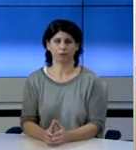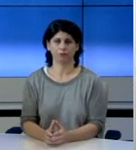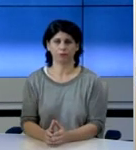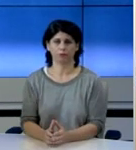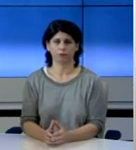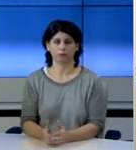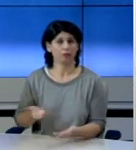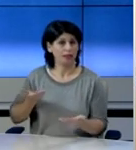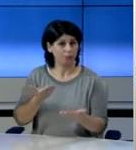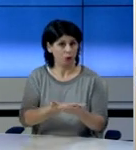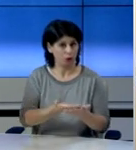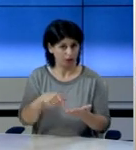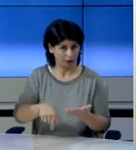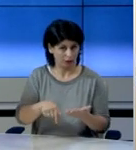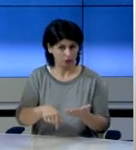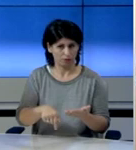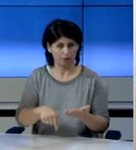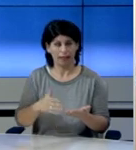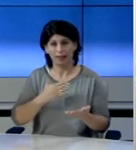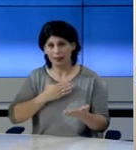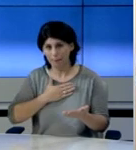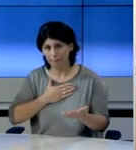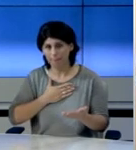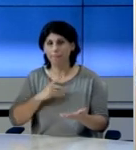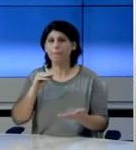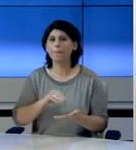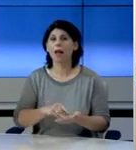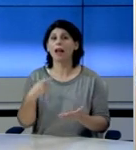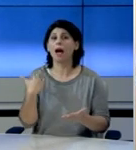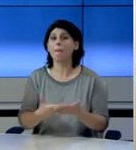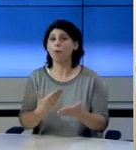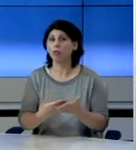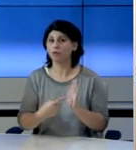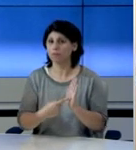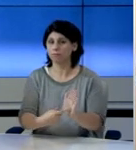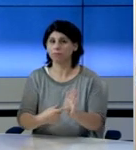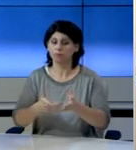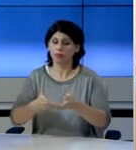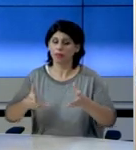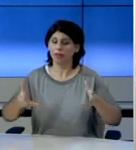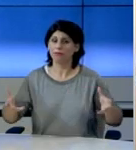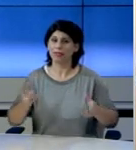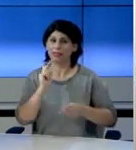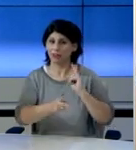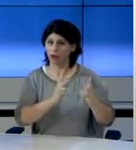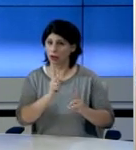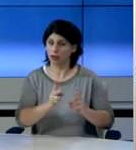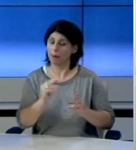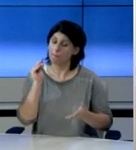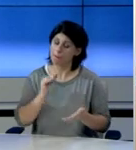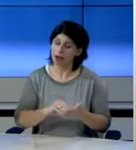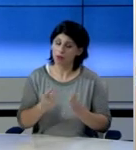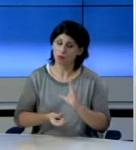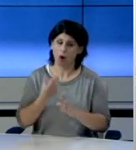Η πρόταση λοιπόν αυτή σήμερα, κατ' εμάς, είναι άλλη μία απόδειξη, η διεύρυνση του κατηγορητηρίου είναι άλλη μία απόδειξη